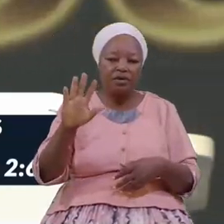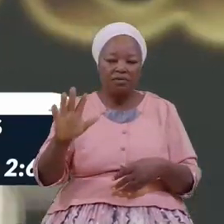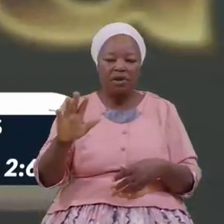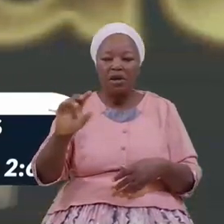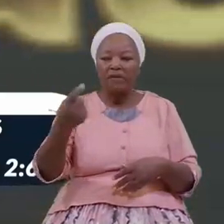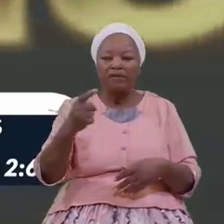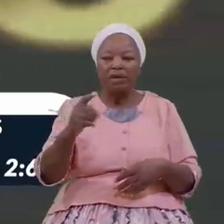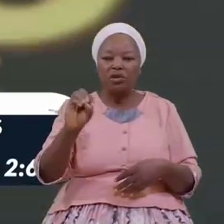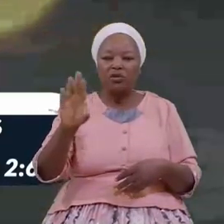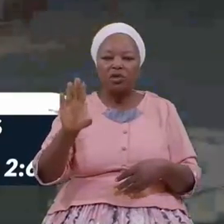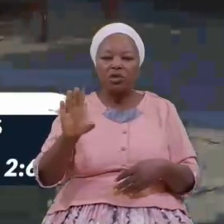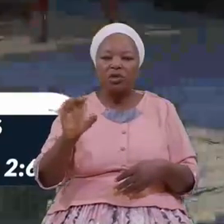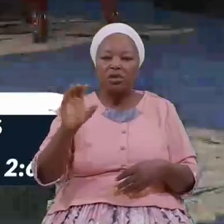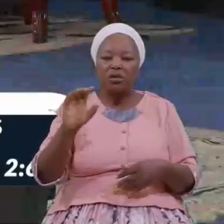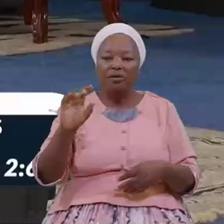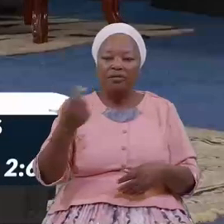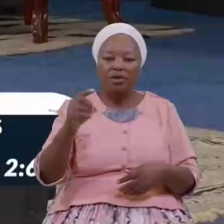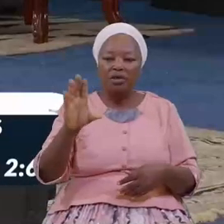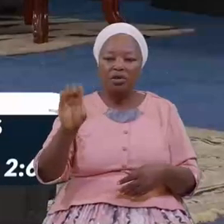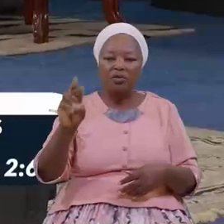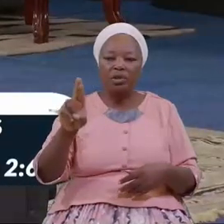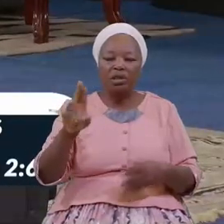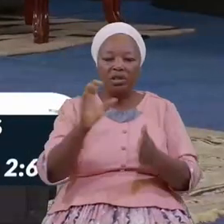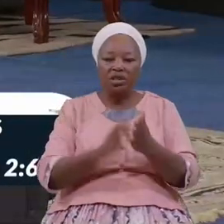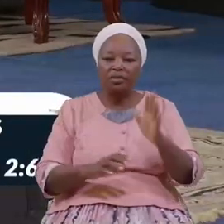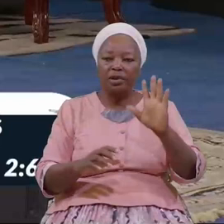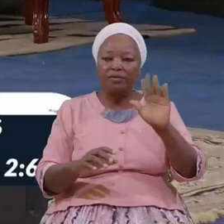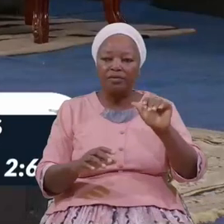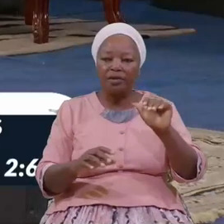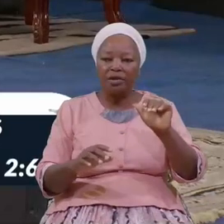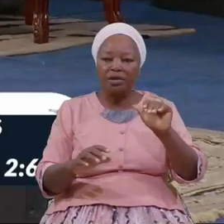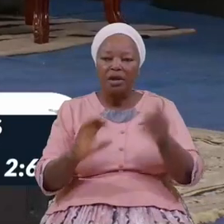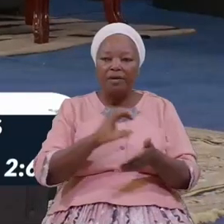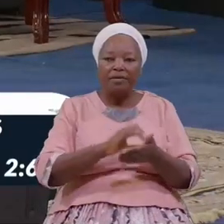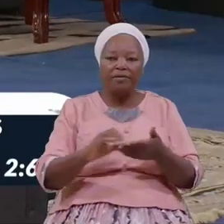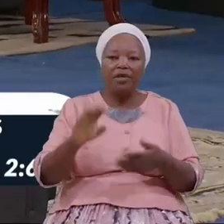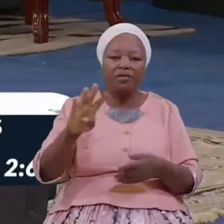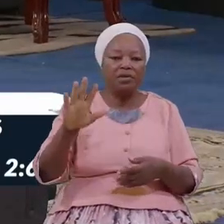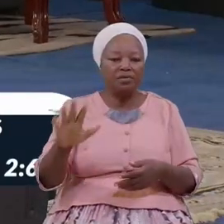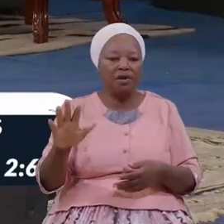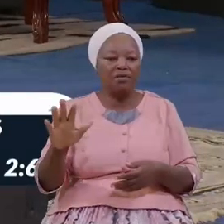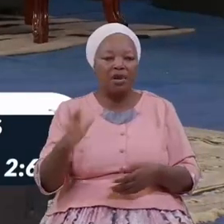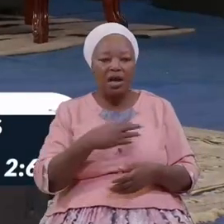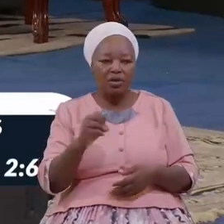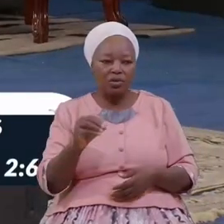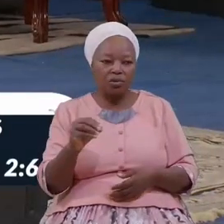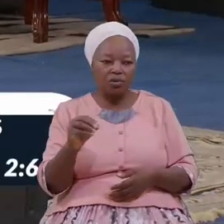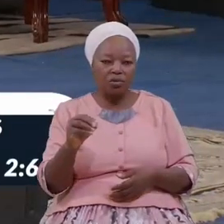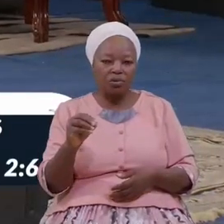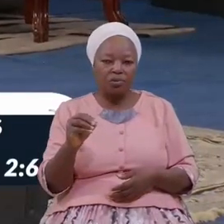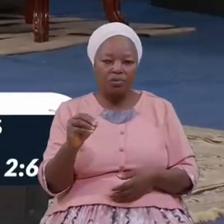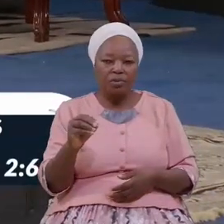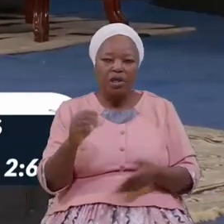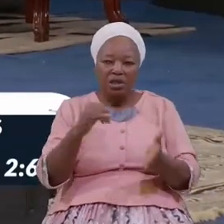44. 1 Corinthiens, chapitre 15, verset 45 dit,